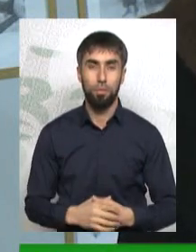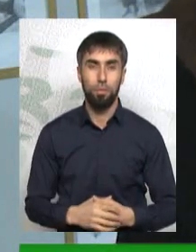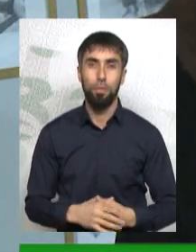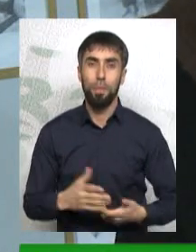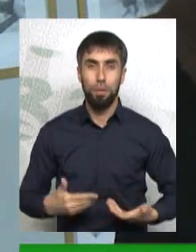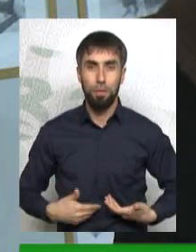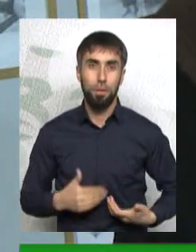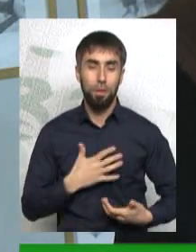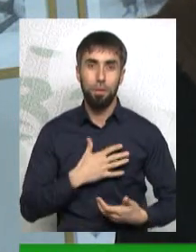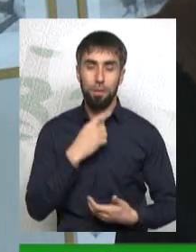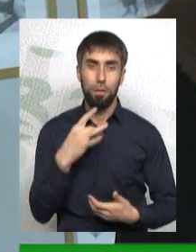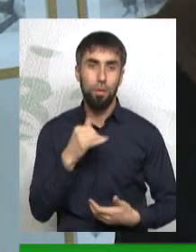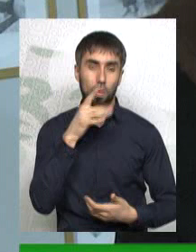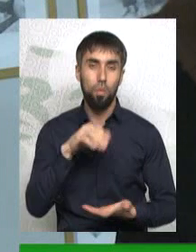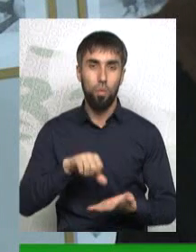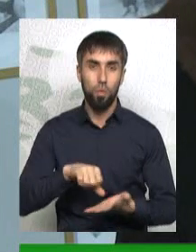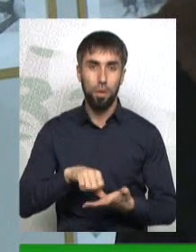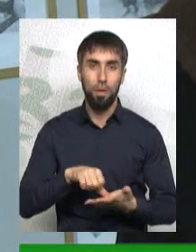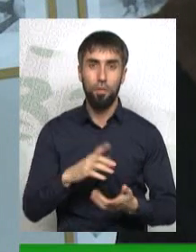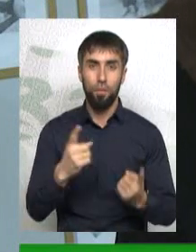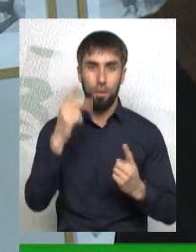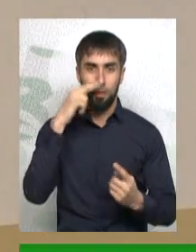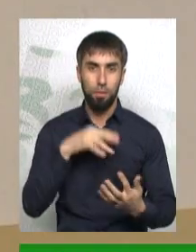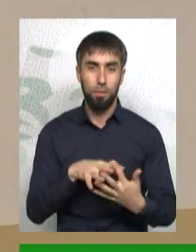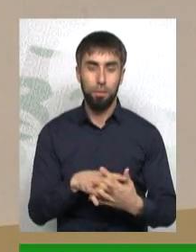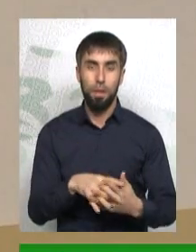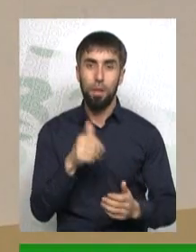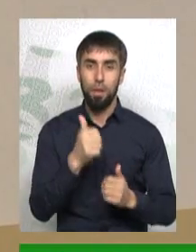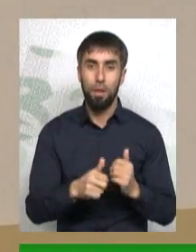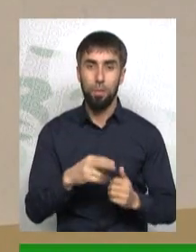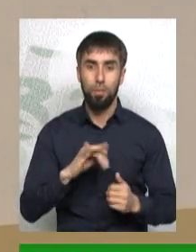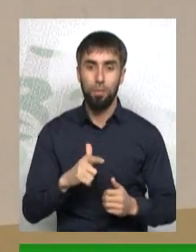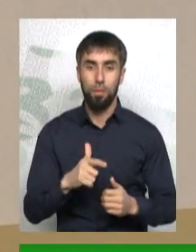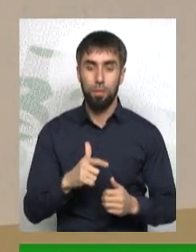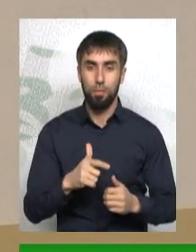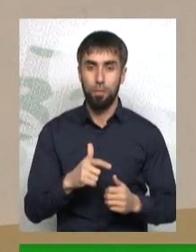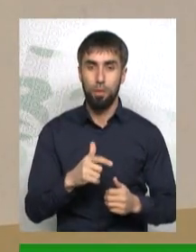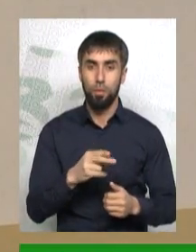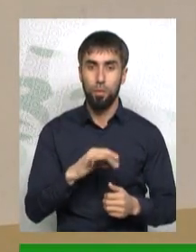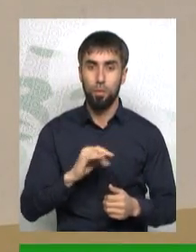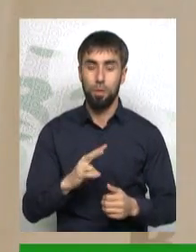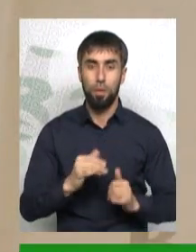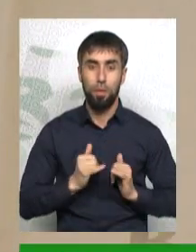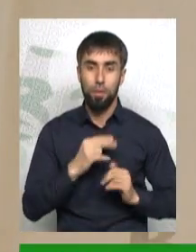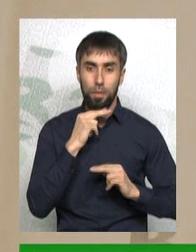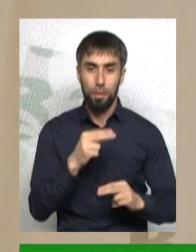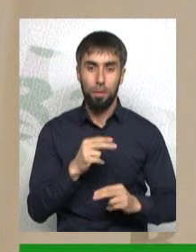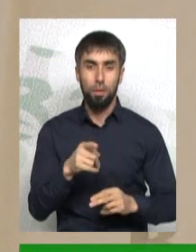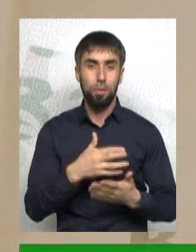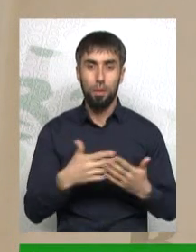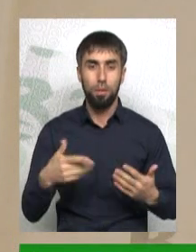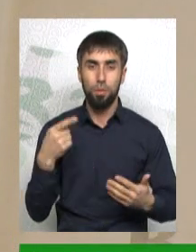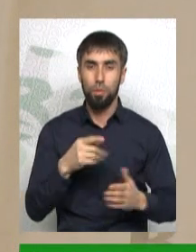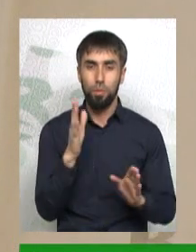про жителей нашей республики, которые участвовали в Великой Отечественной войне. Каждый подвиг достоин внимания. Привести в пример можно судьбы тысяч отважных